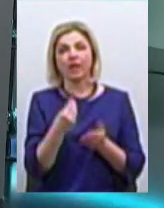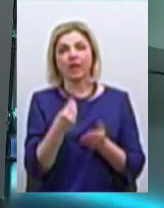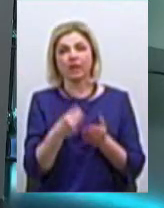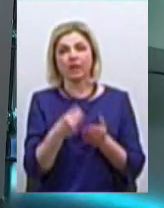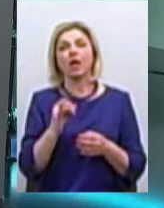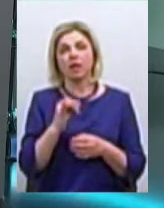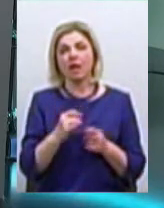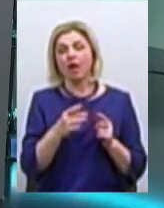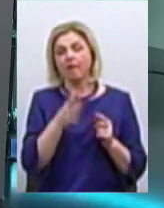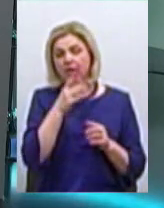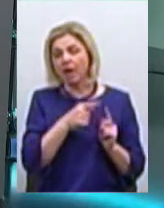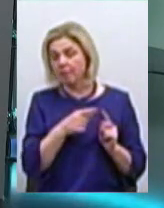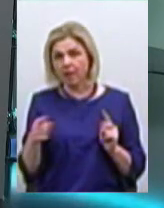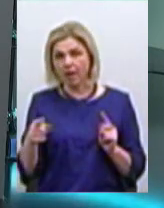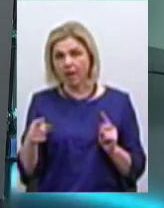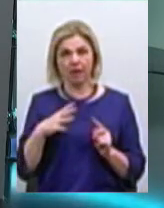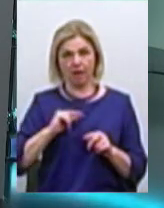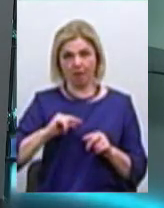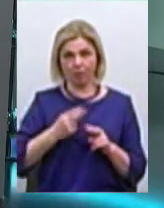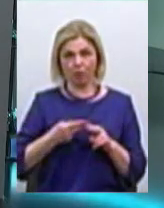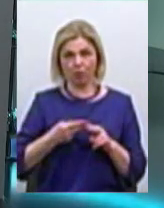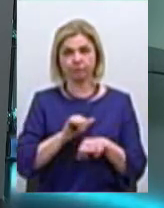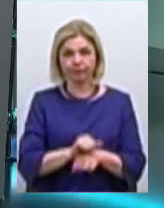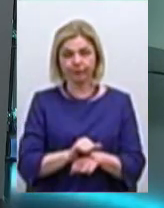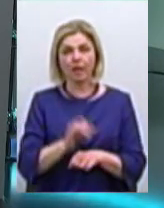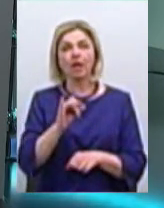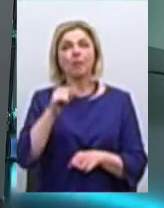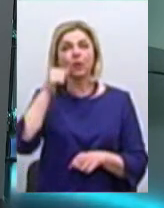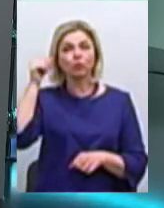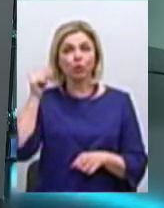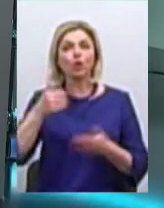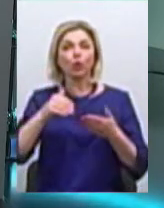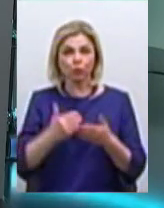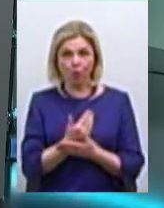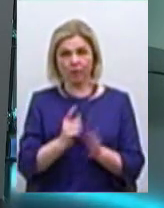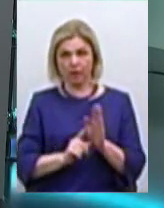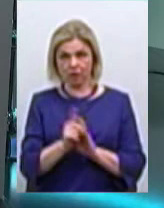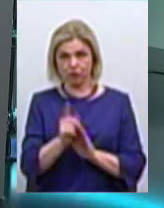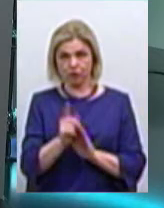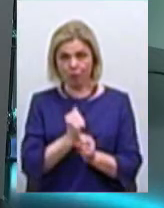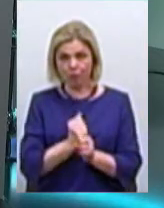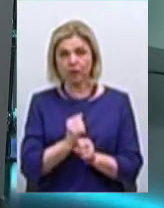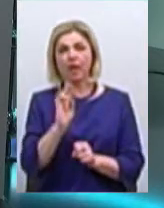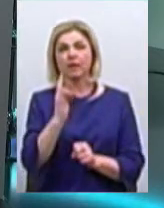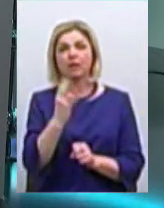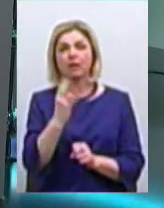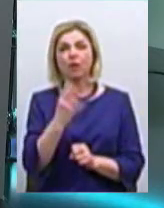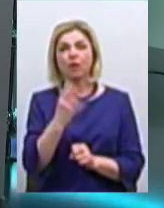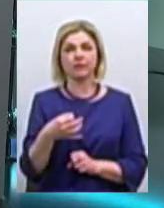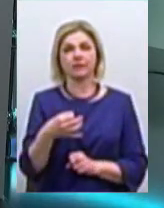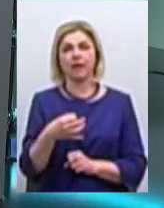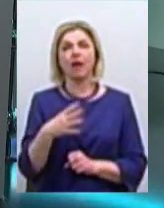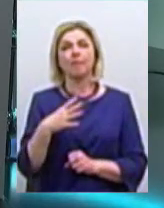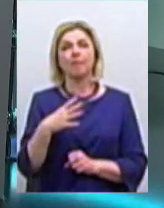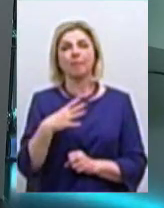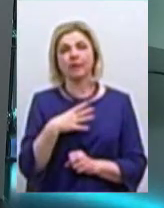робота зупинилась. І в минулому році знову розпочалася ця робота. І в Миколаївській області